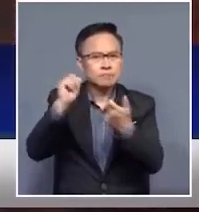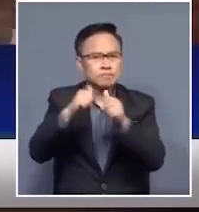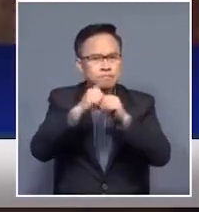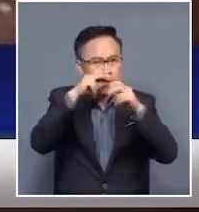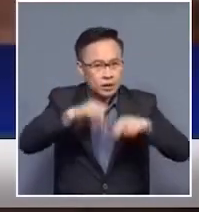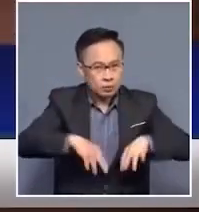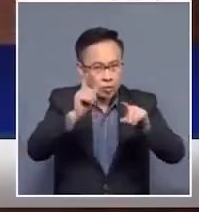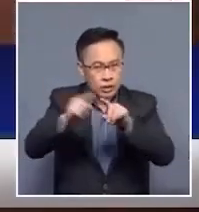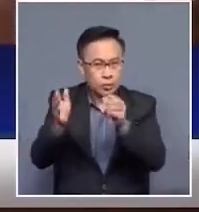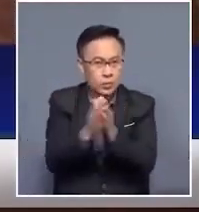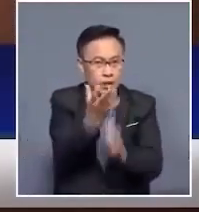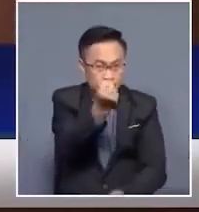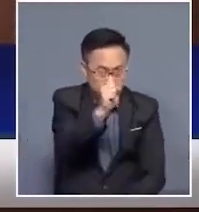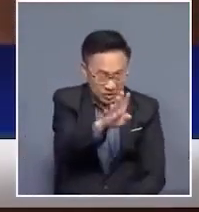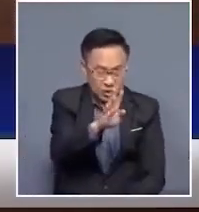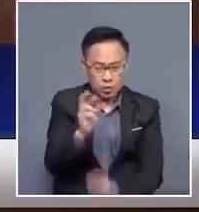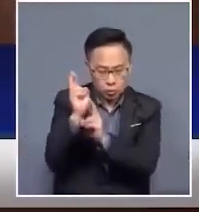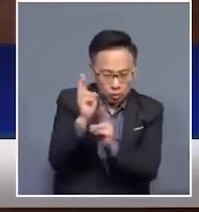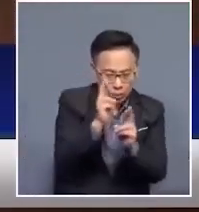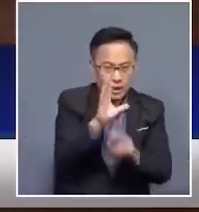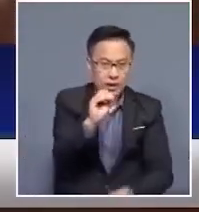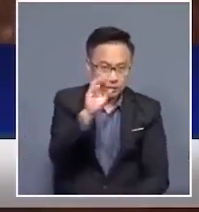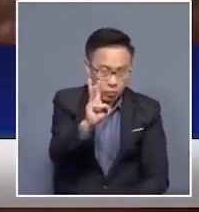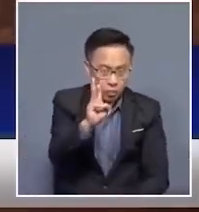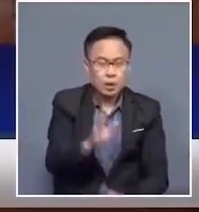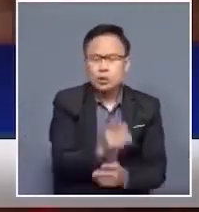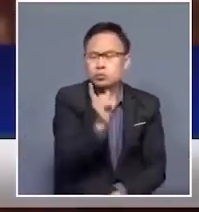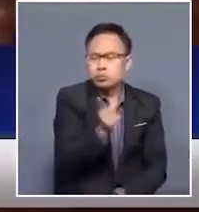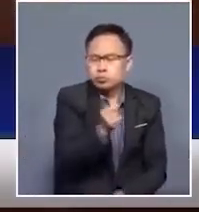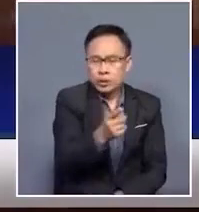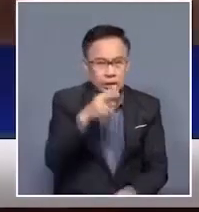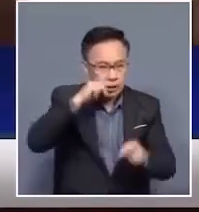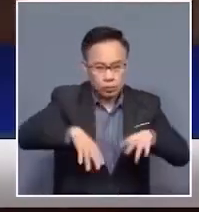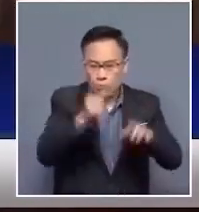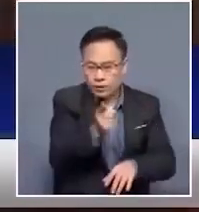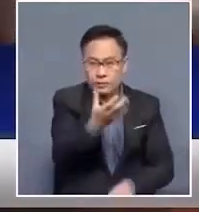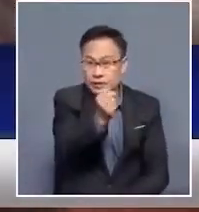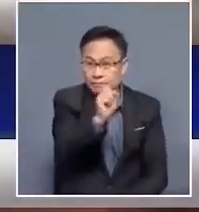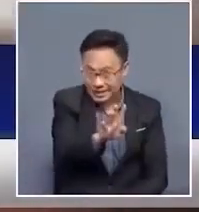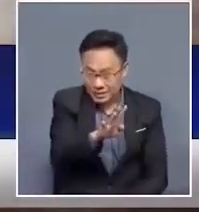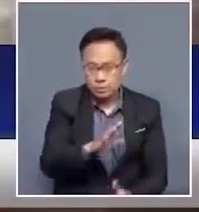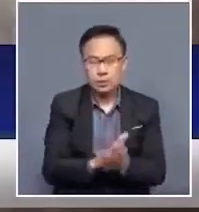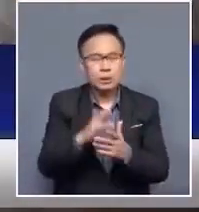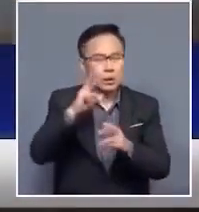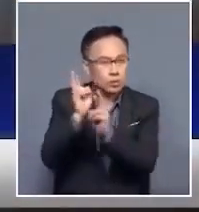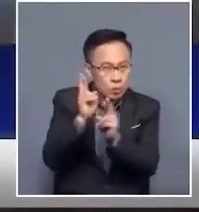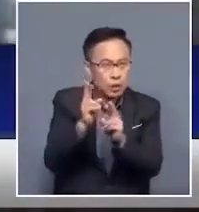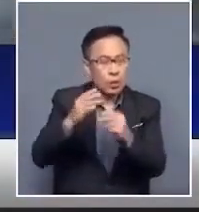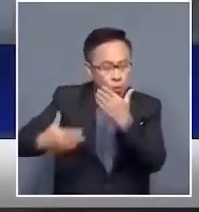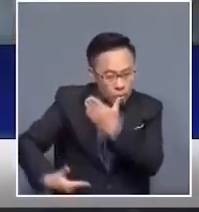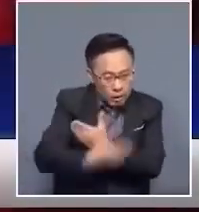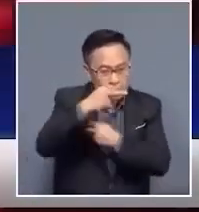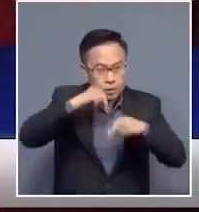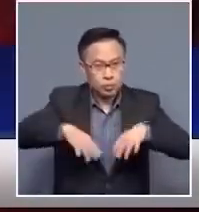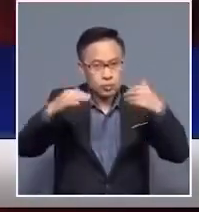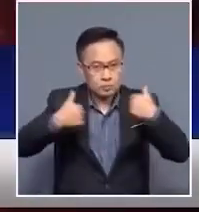จุดเฝ้าระวังเนี่ยตรงนี้ทุกพื้นที่มีการเตรียมความพร้อมไว้หมดว่าถ้าท่วมเส้นนี้เราจะแก้ไขปัญหายังไงเขาเรียกว่ามีการ